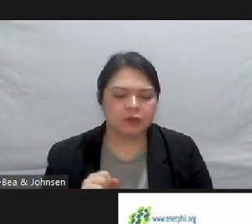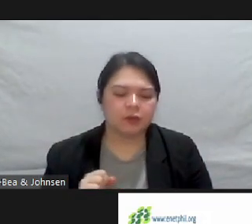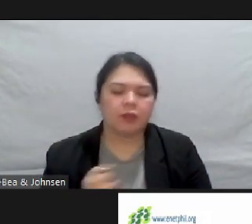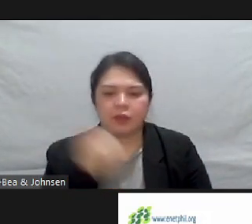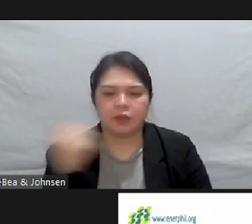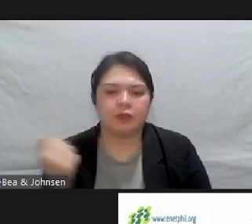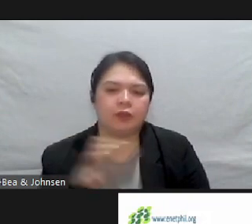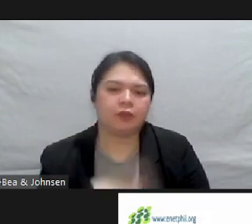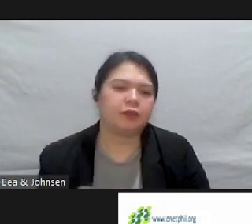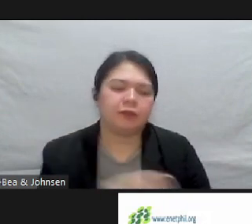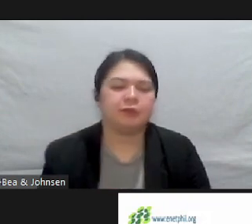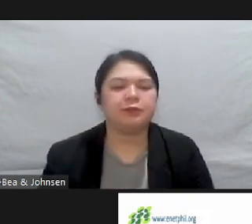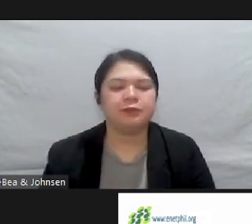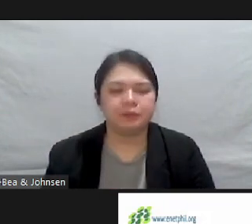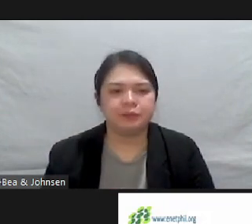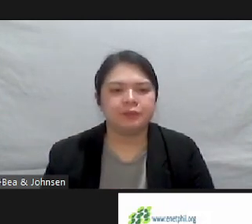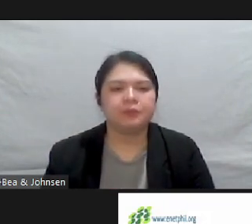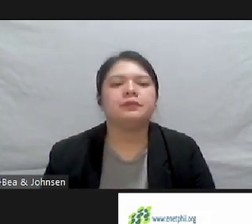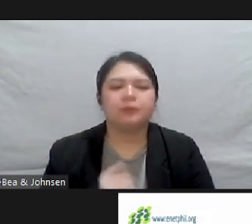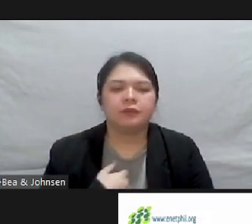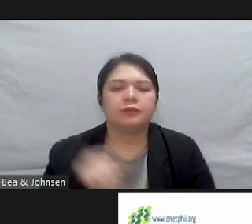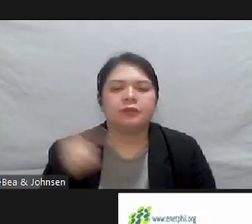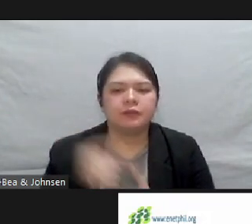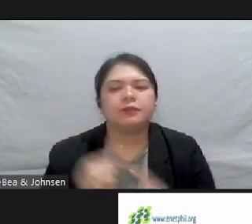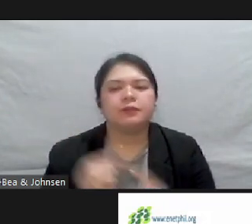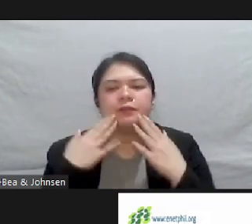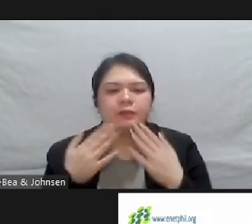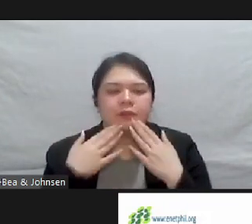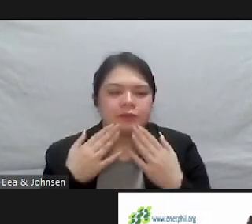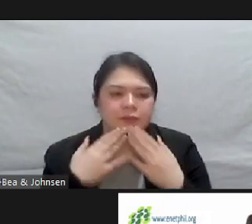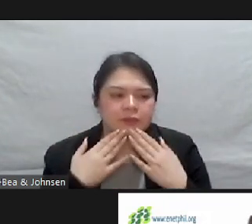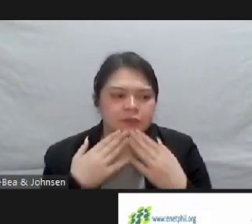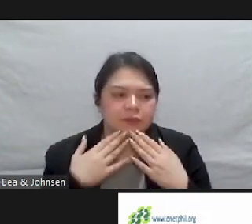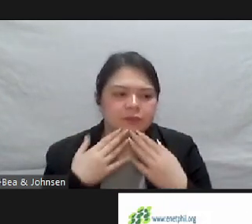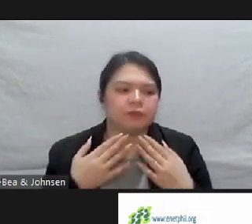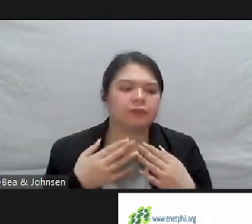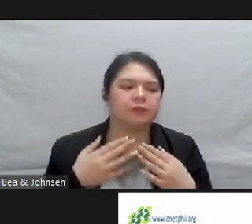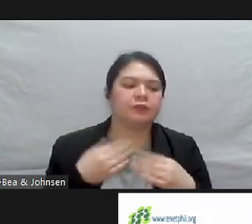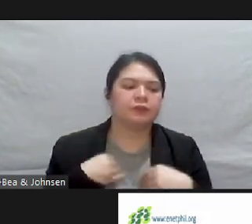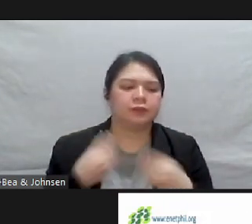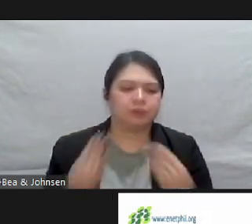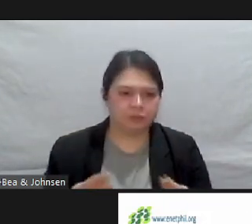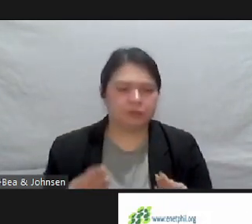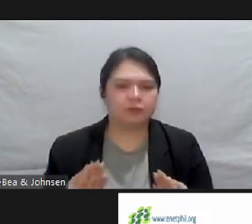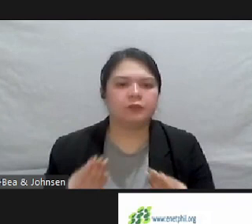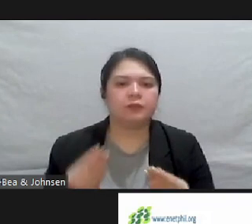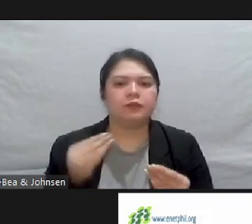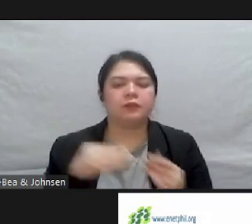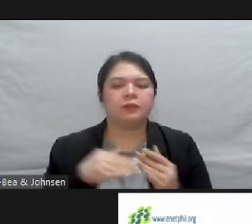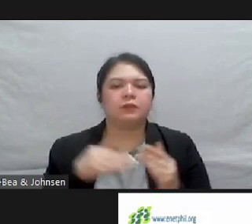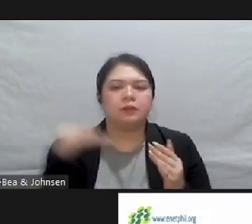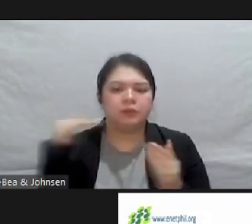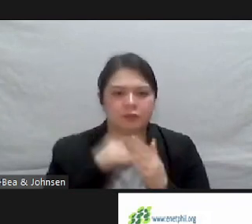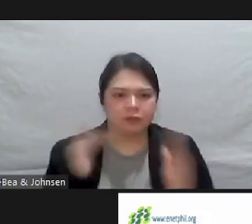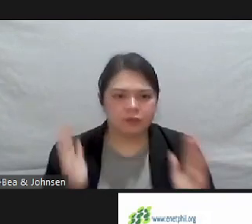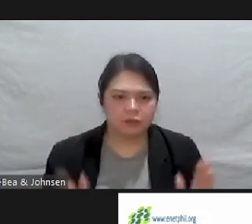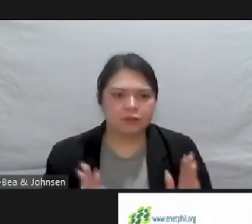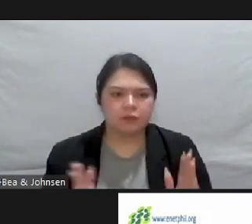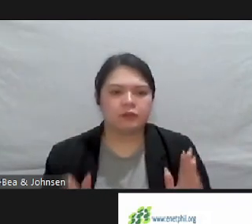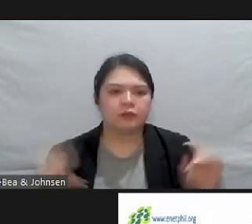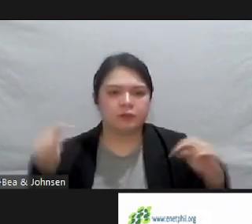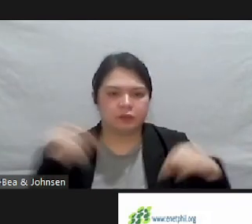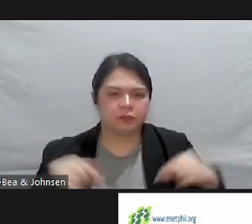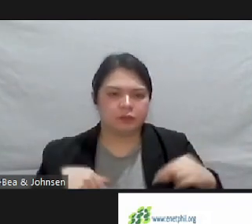lugar. So, yun lamang po yung punto ko. So, salamat po sa pagpapadala din ng mga estudyante dito sa ating